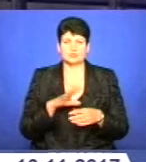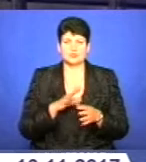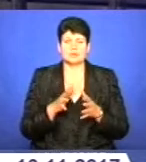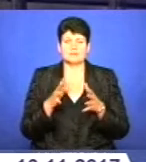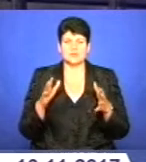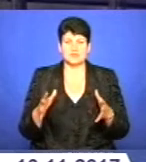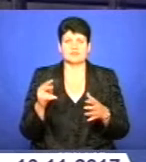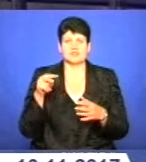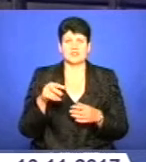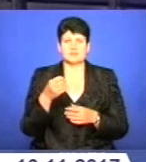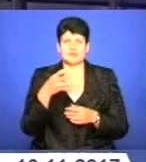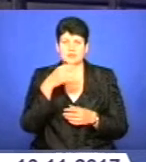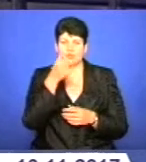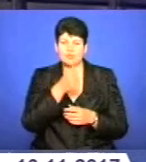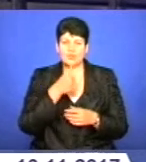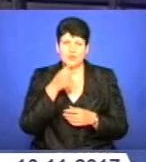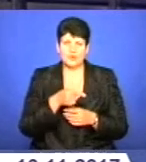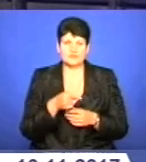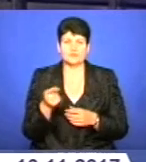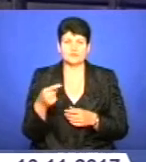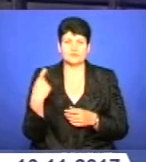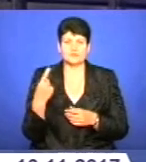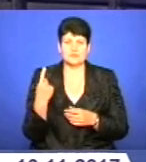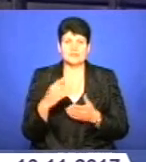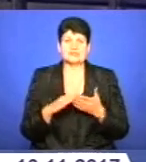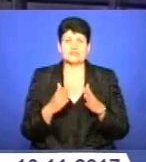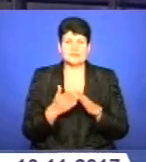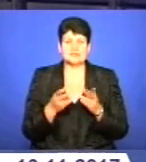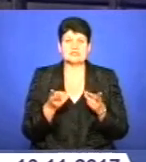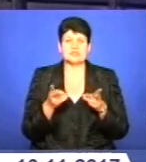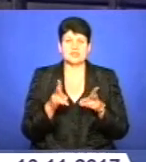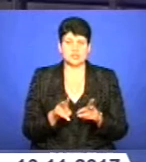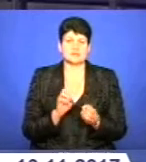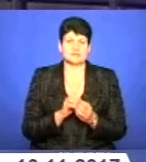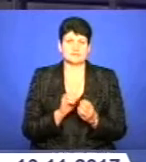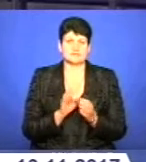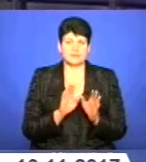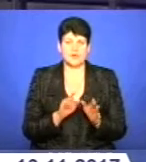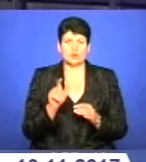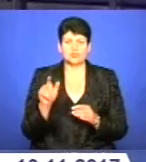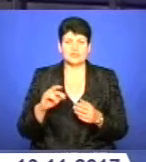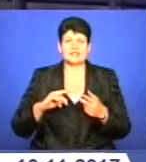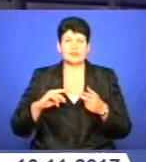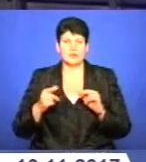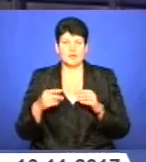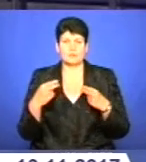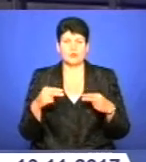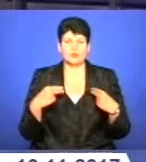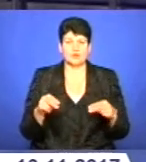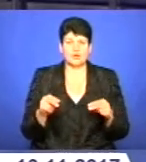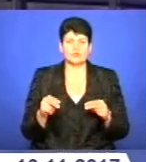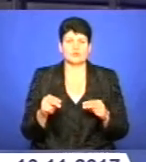продаж у 2015 році. На Тернопільщині ж ситуація залишається стабільною. Люди, навпаки, продають банкам